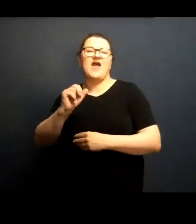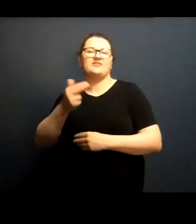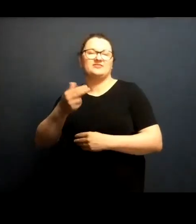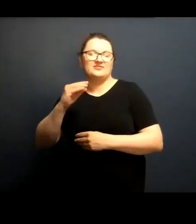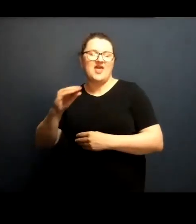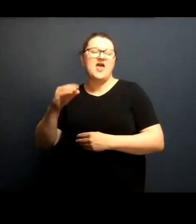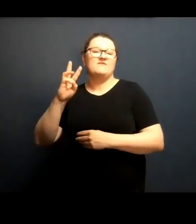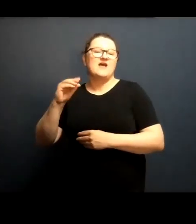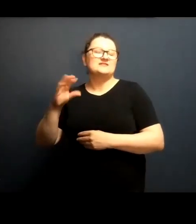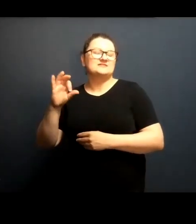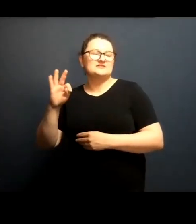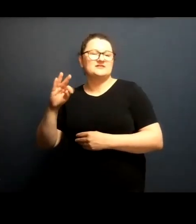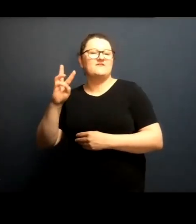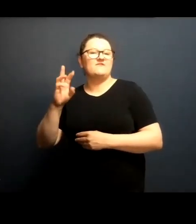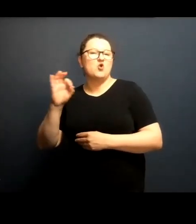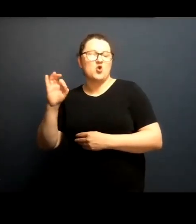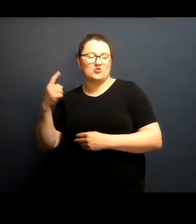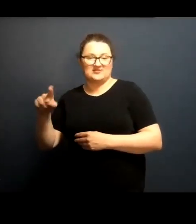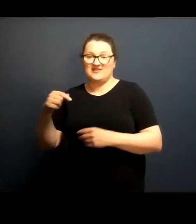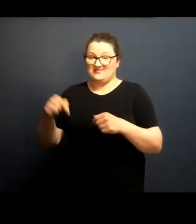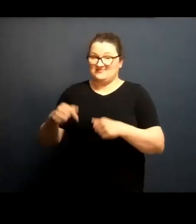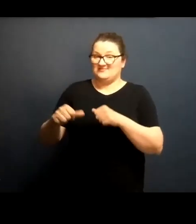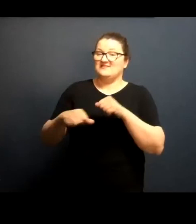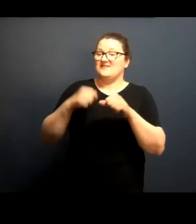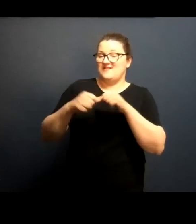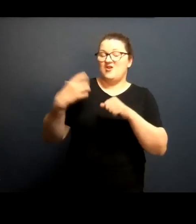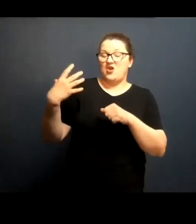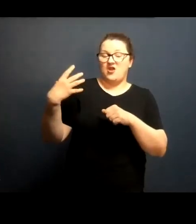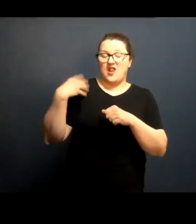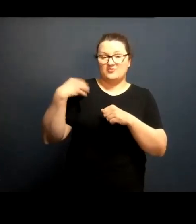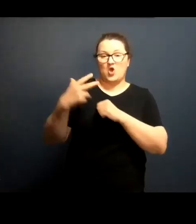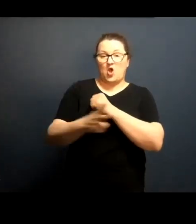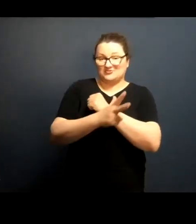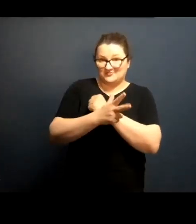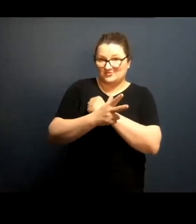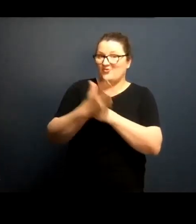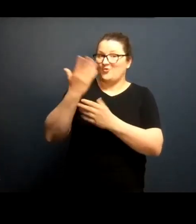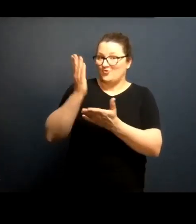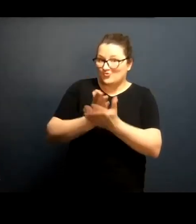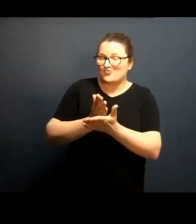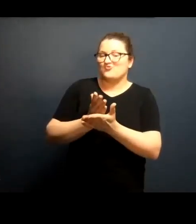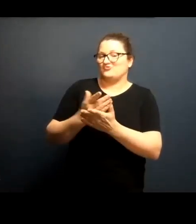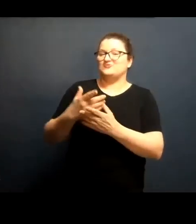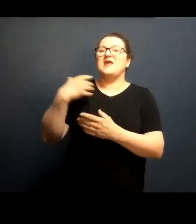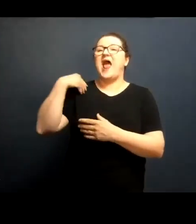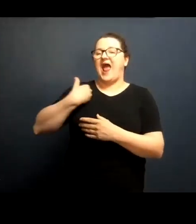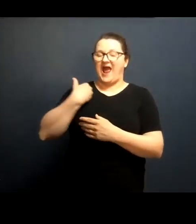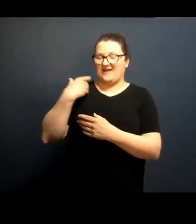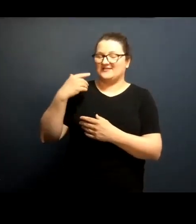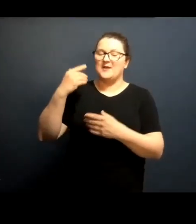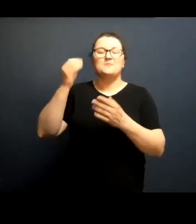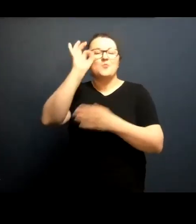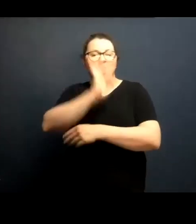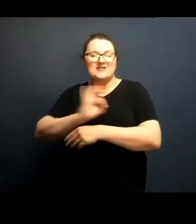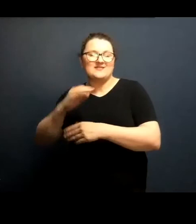roku skończyła 80 lat, jest brytyjską projektantką mody o niezwykle bogatym życiu, zresztą